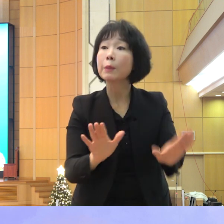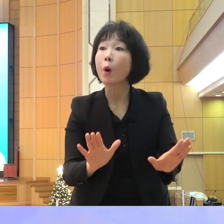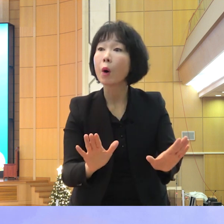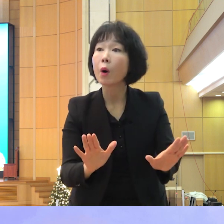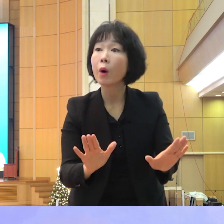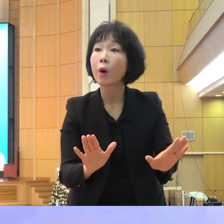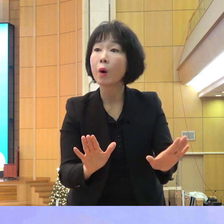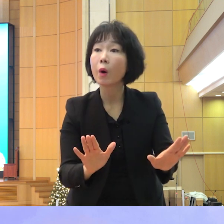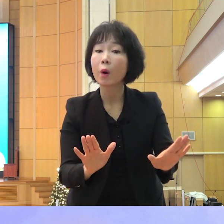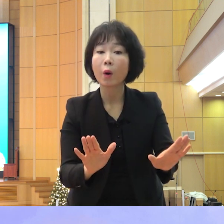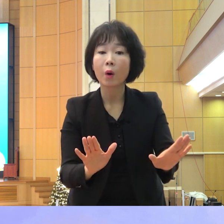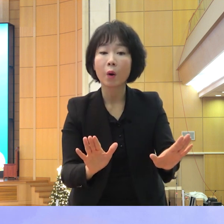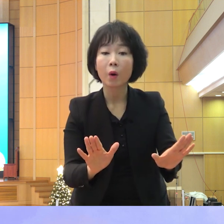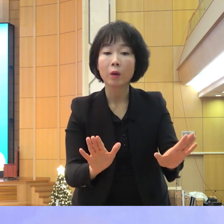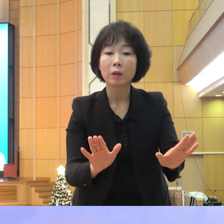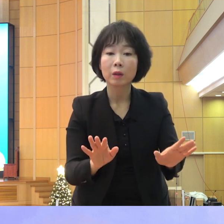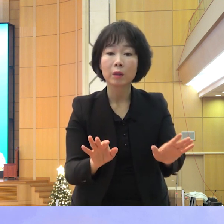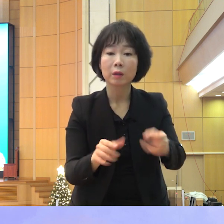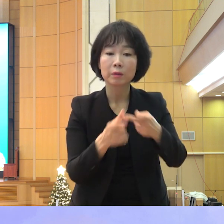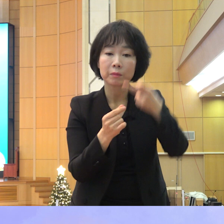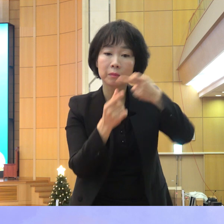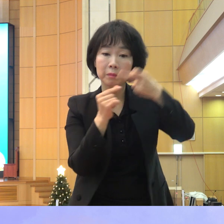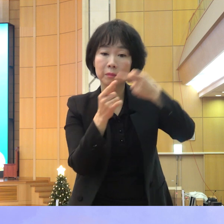이번 주 화요일 날